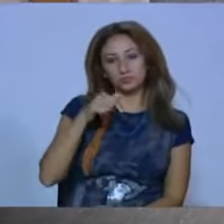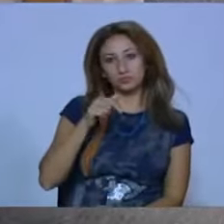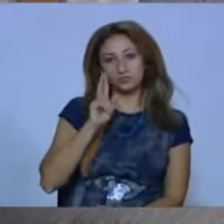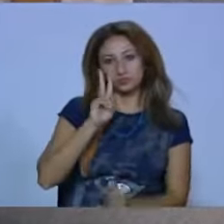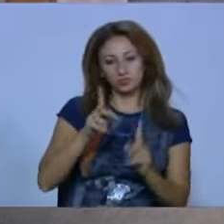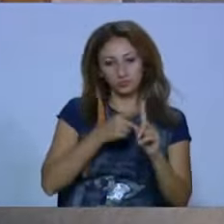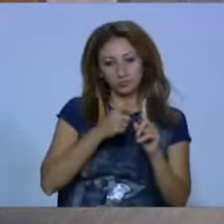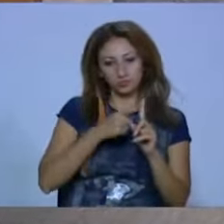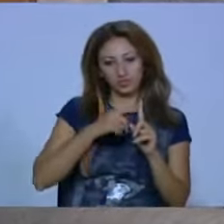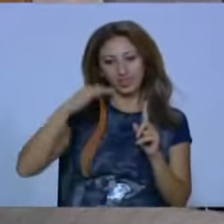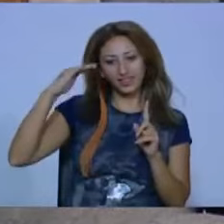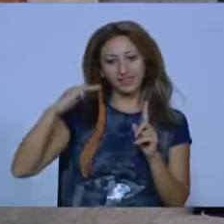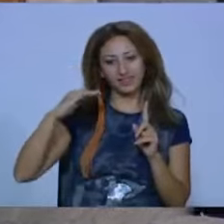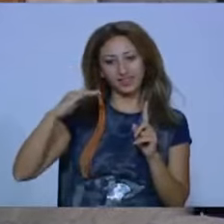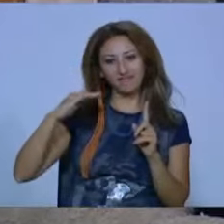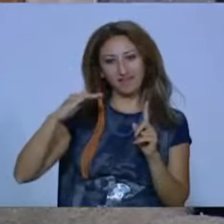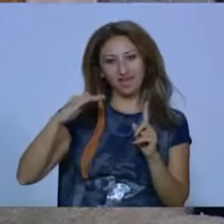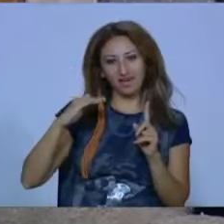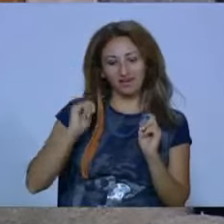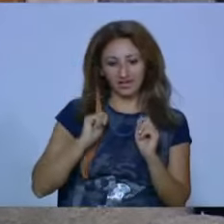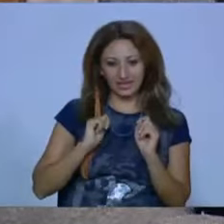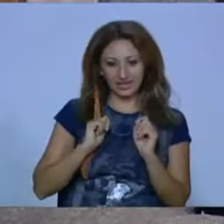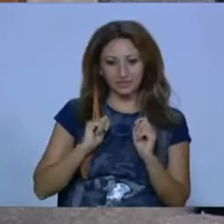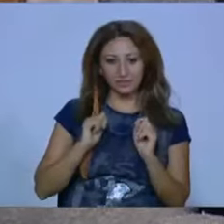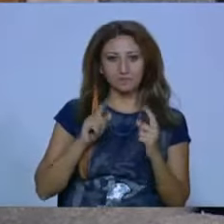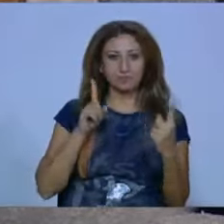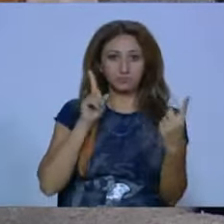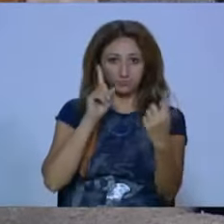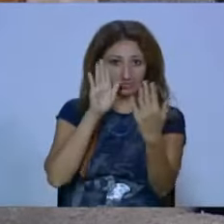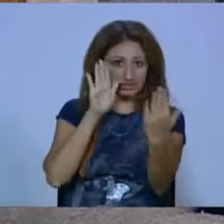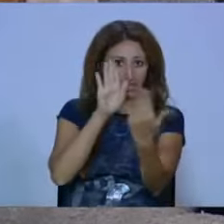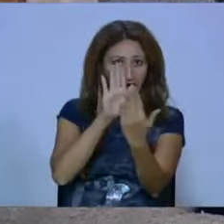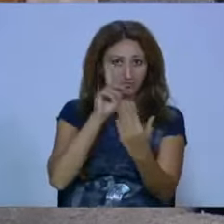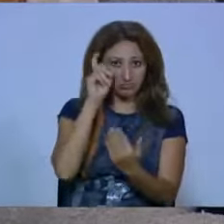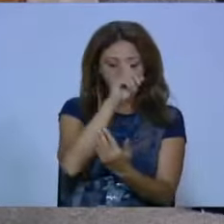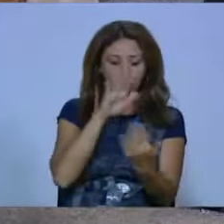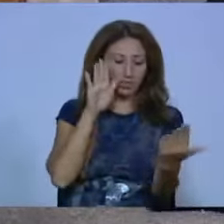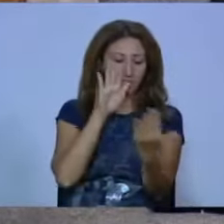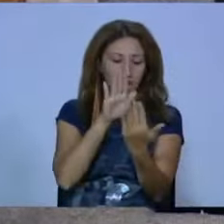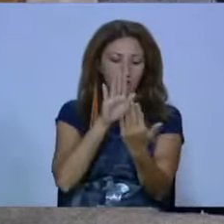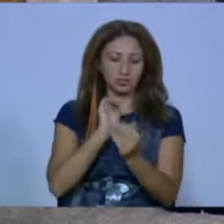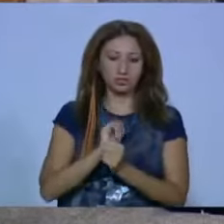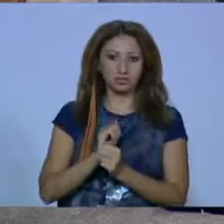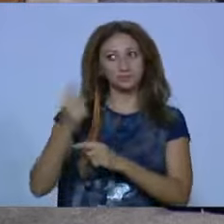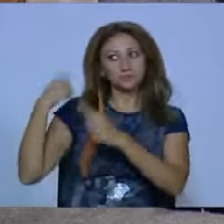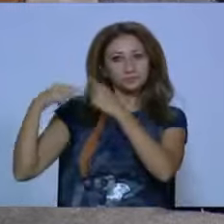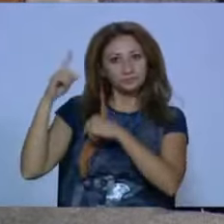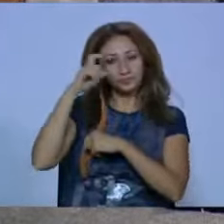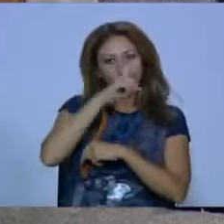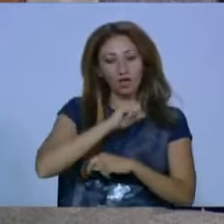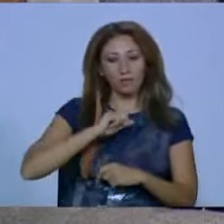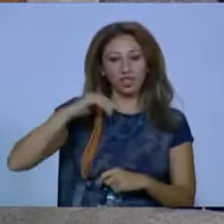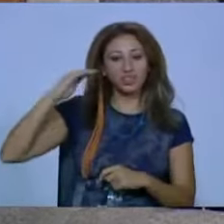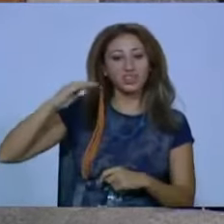نموذج لطفلة كسرت كل الحواجز وتحدت كل الظروف الصعبة اللي هي مرت بيها. طفلة